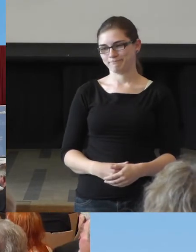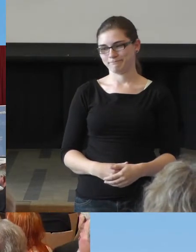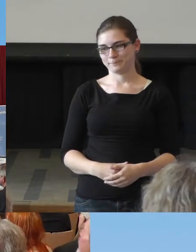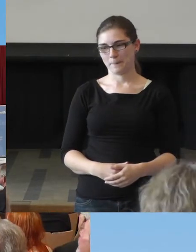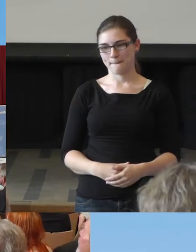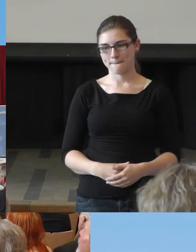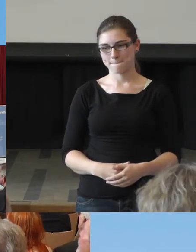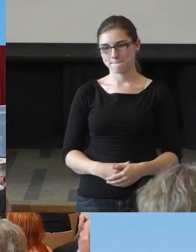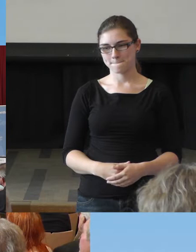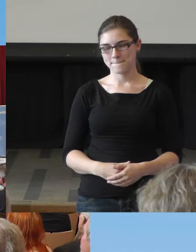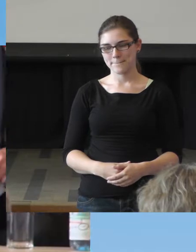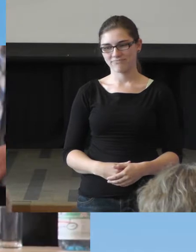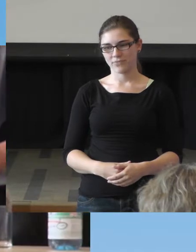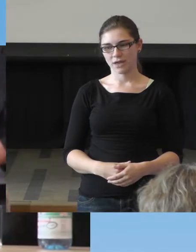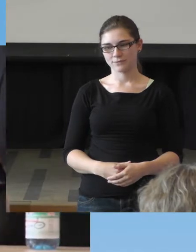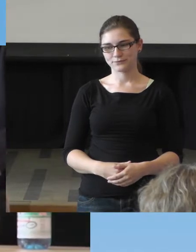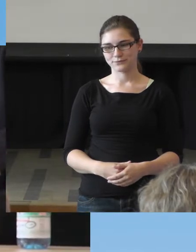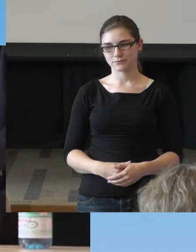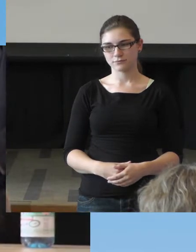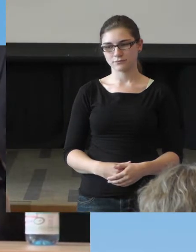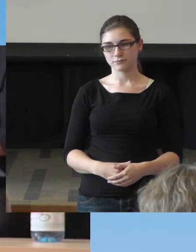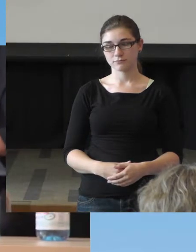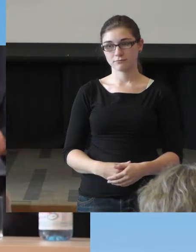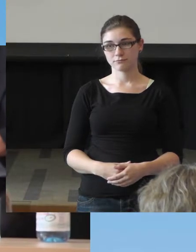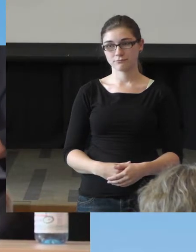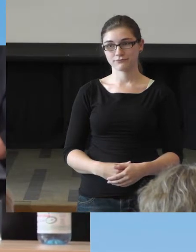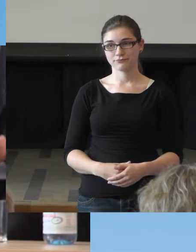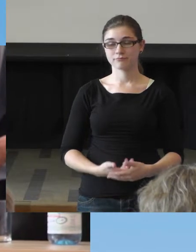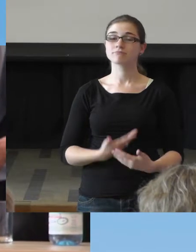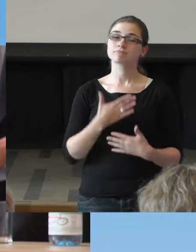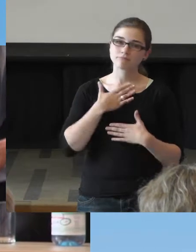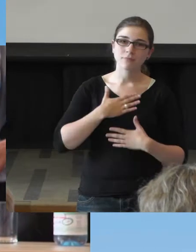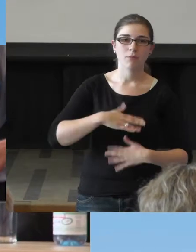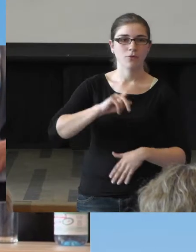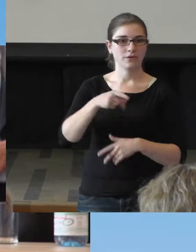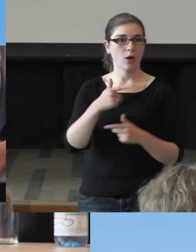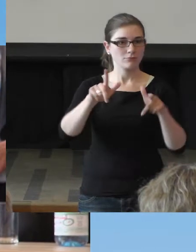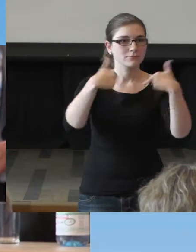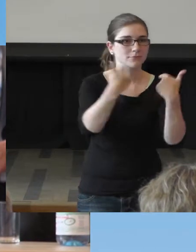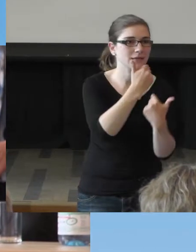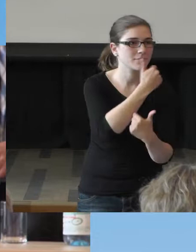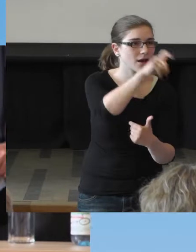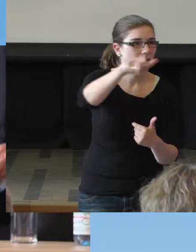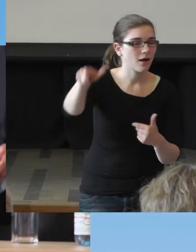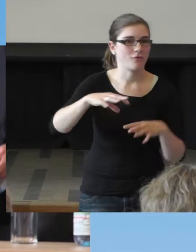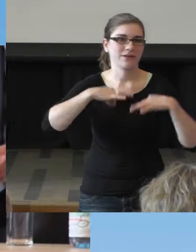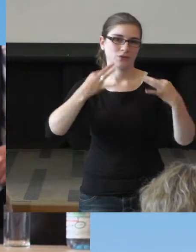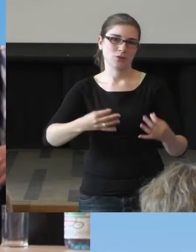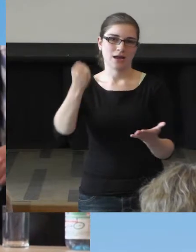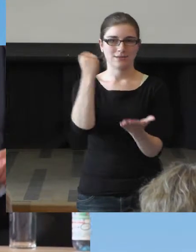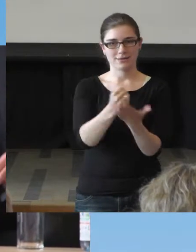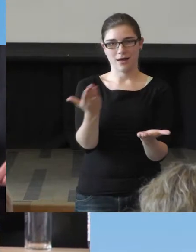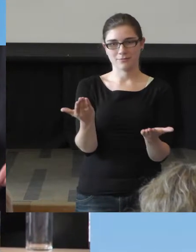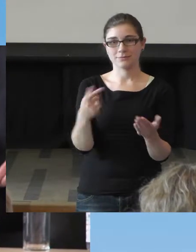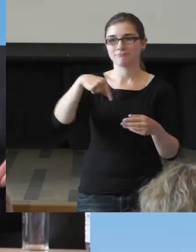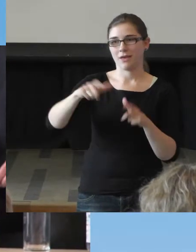ganz komplett anschauen. Ich möchte mich natürlich auch bei meinem Team bedanken, dem Gesundheitsamt, die